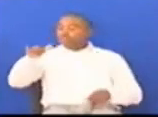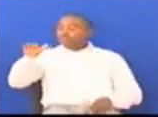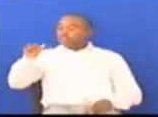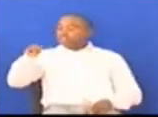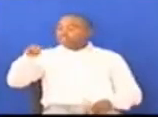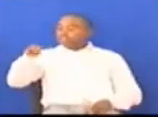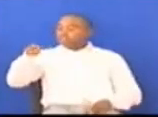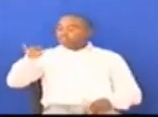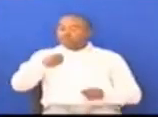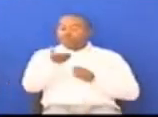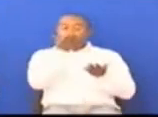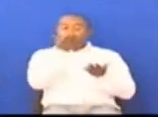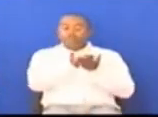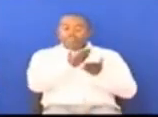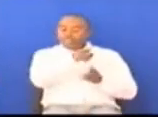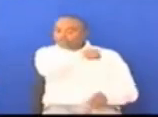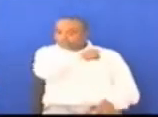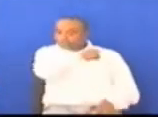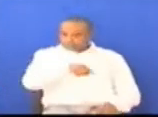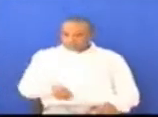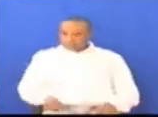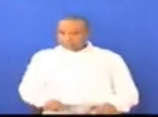pendekezo hilo.